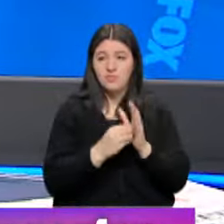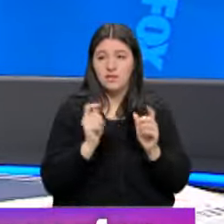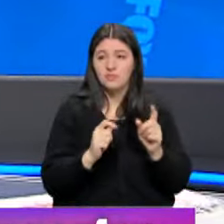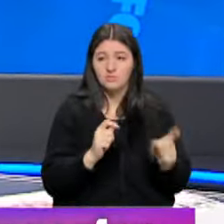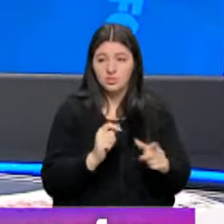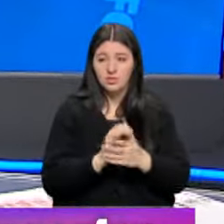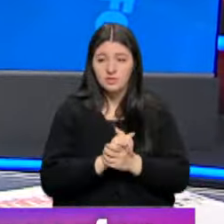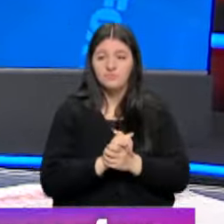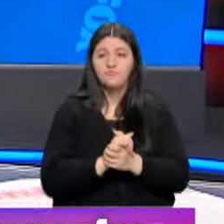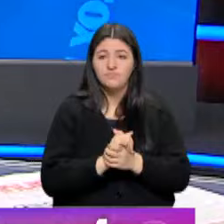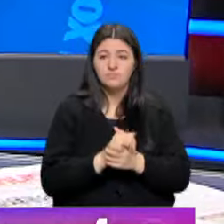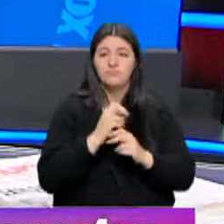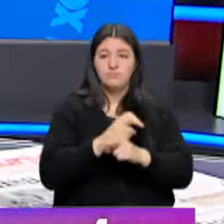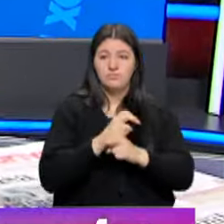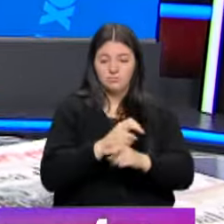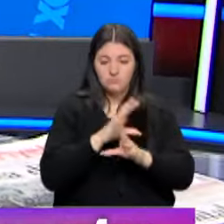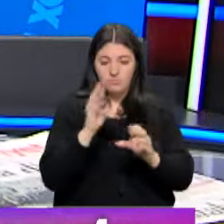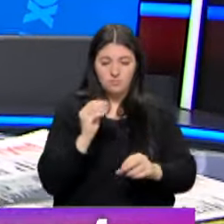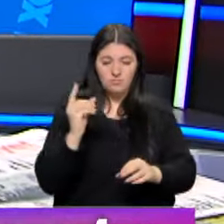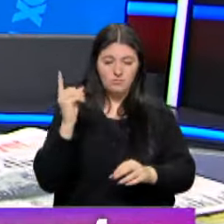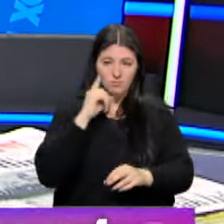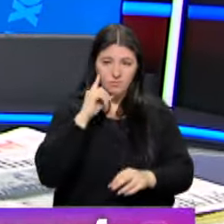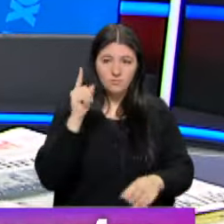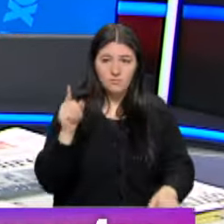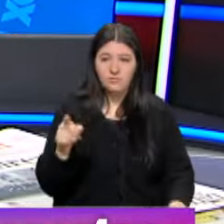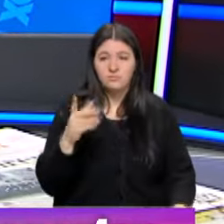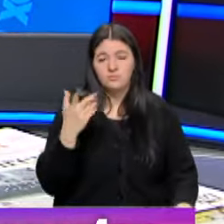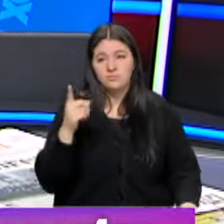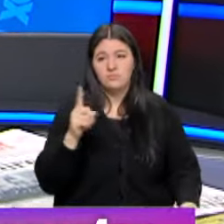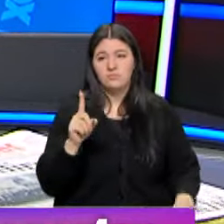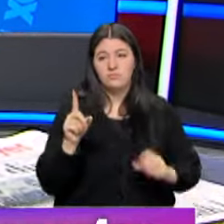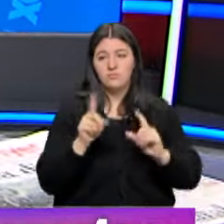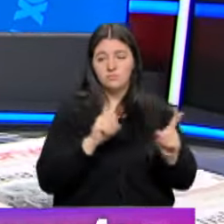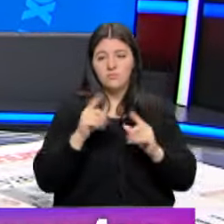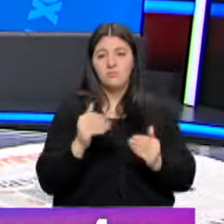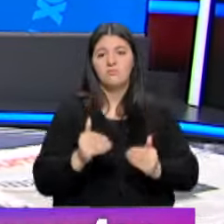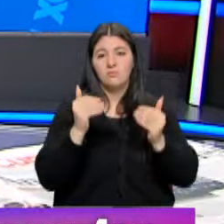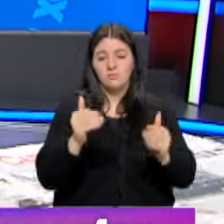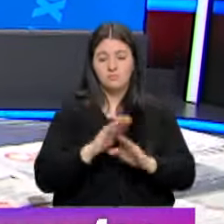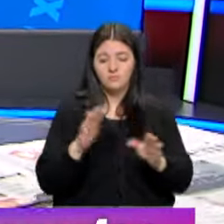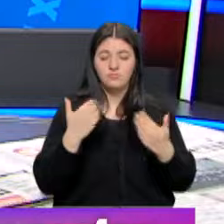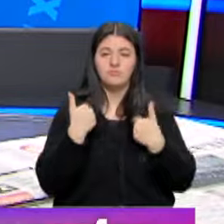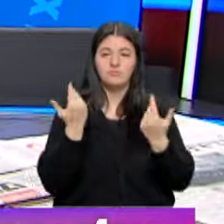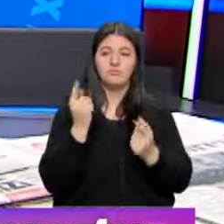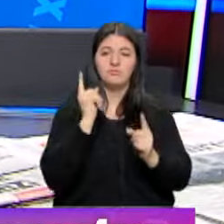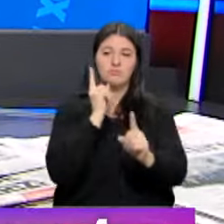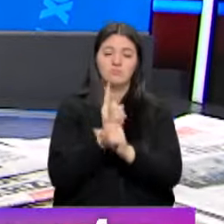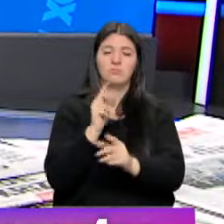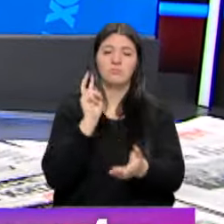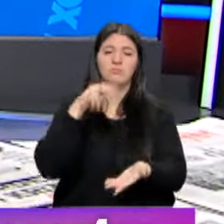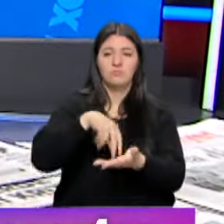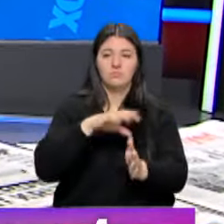geçmişti. Tehdidi herkes duydu orada ama bu dava ertelendi. Hakim karşısına